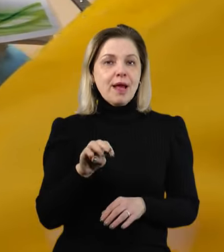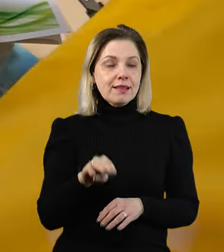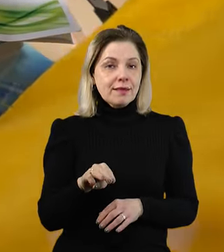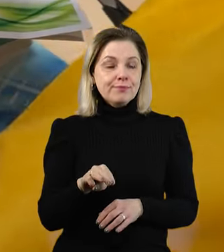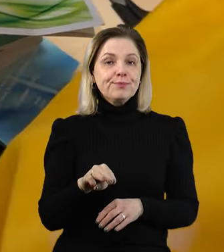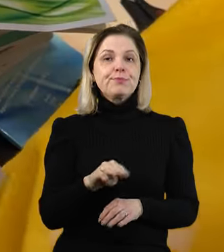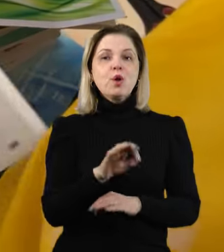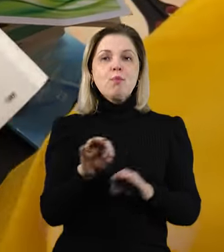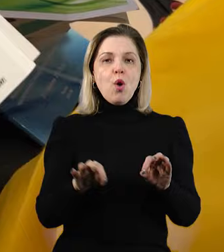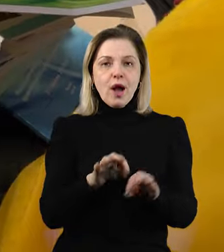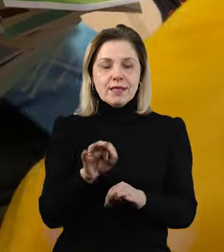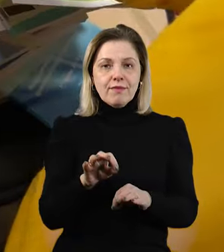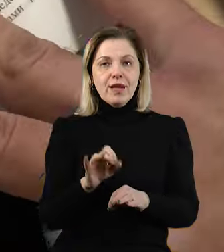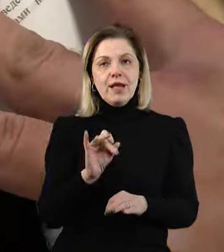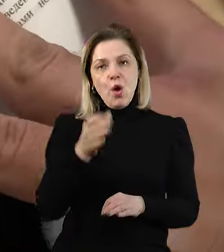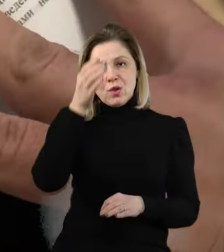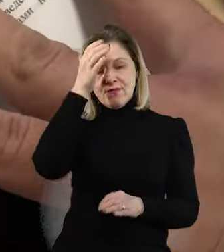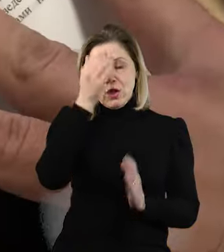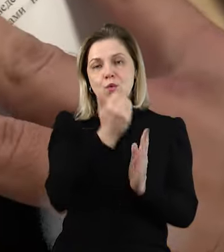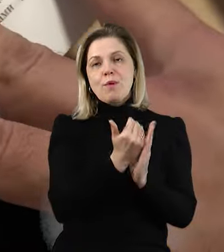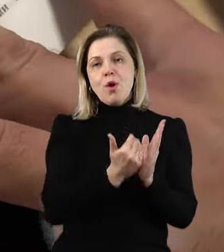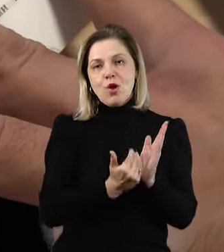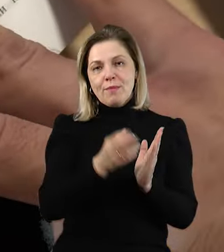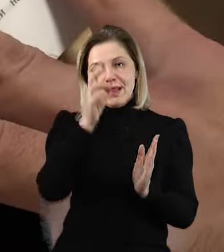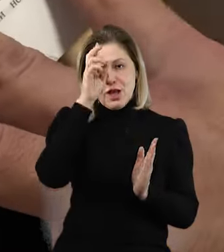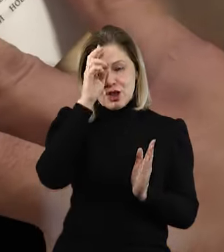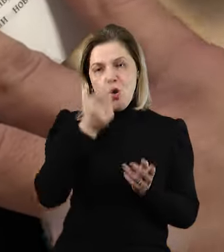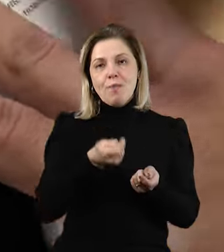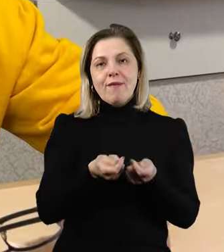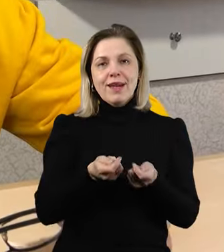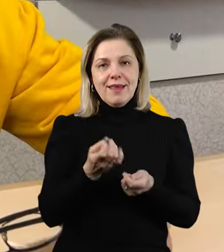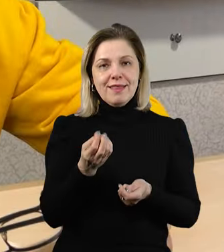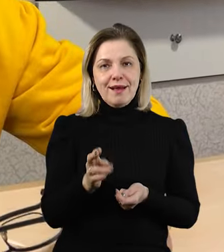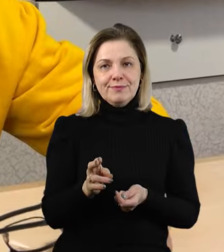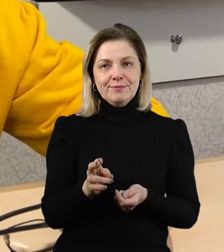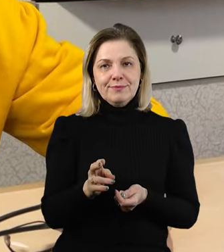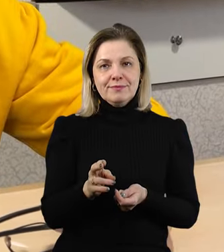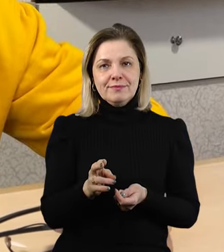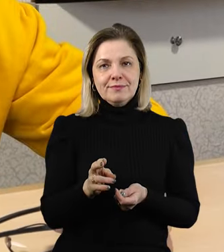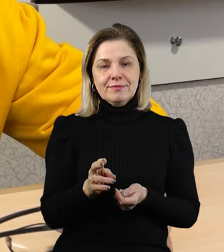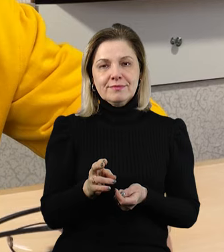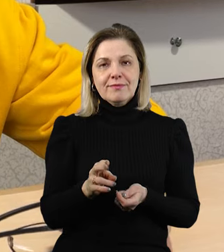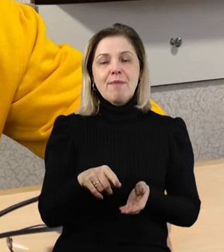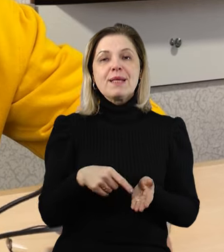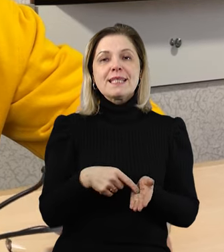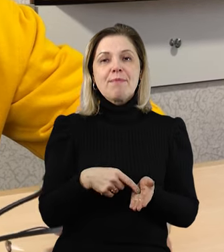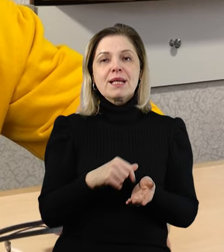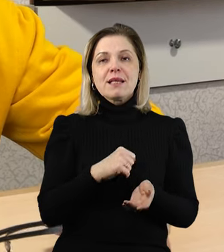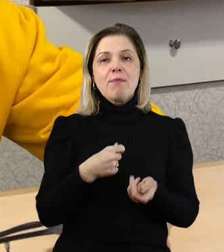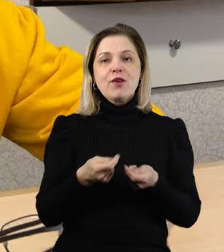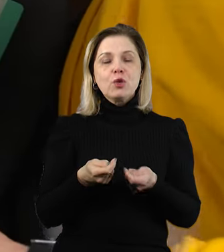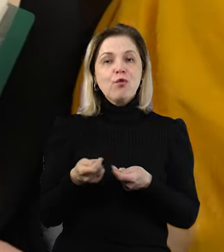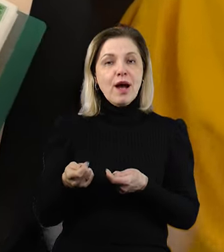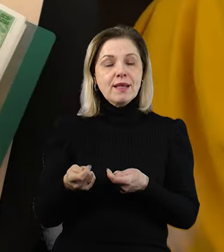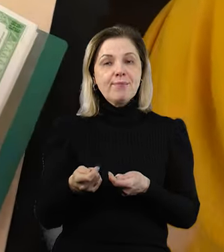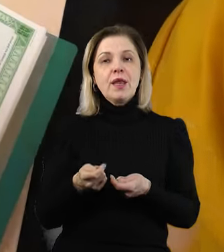а саме менеджмент проєктів та консалтинг, та освітню програму державне управління та місцеве